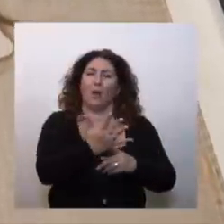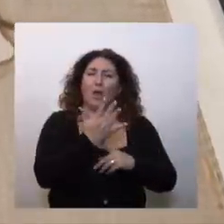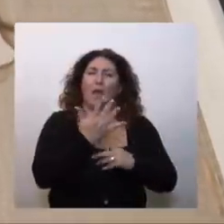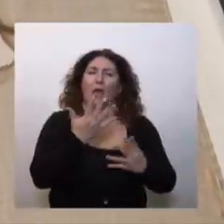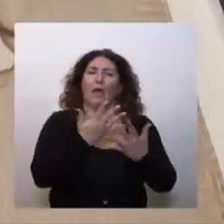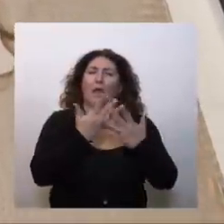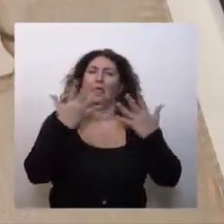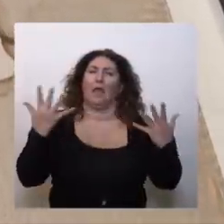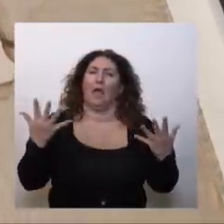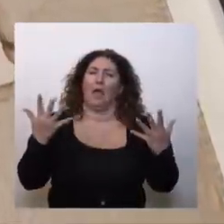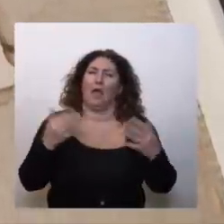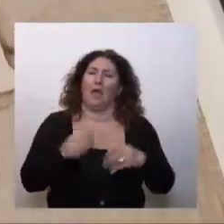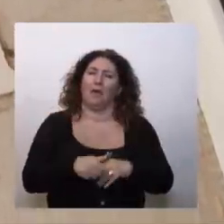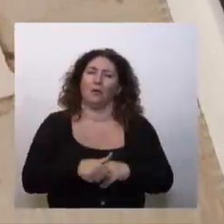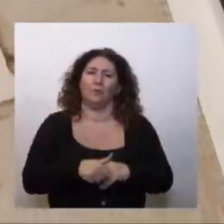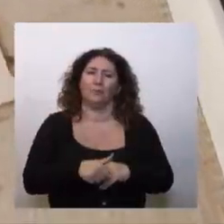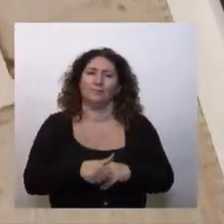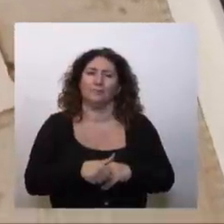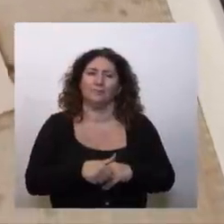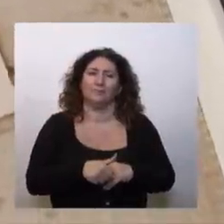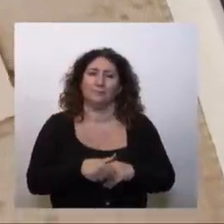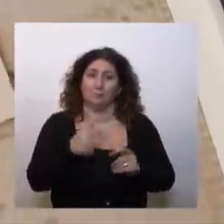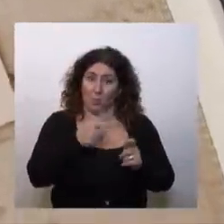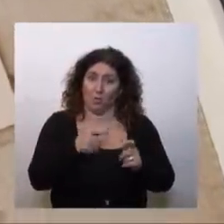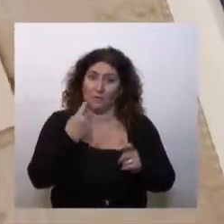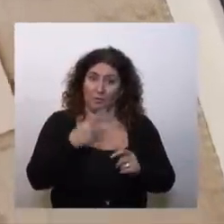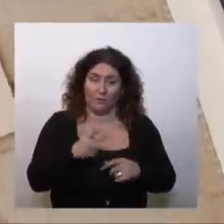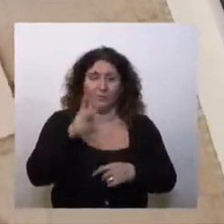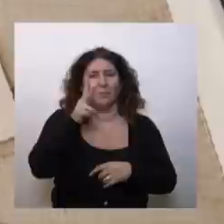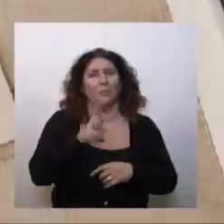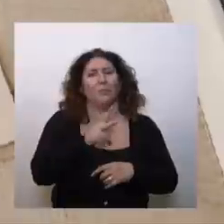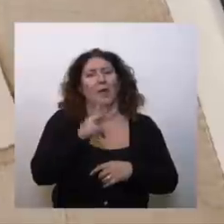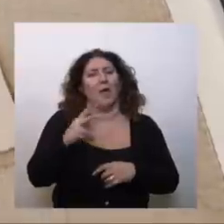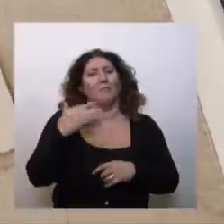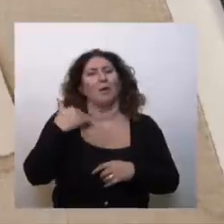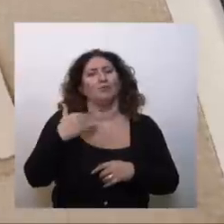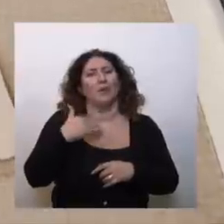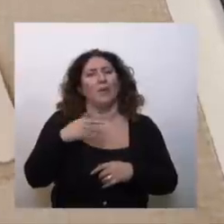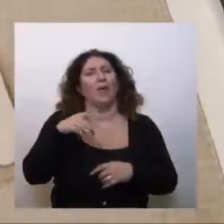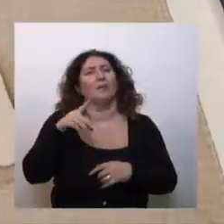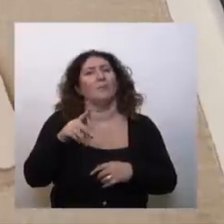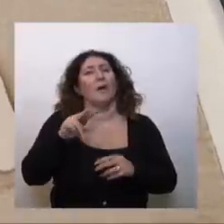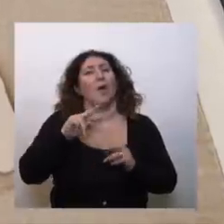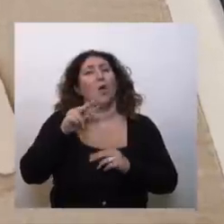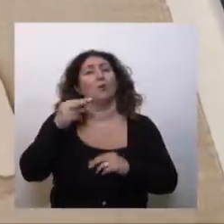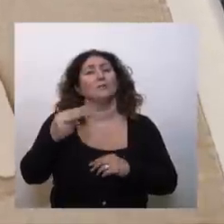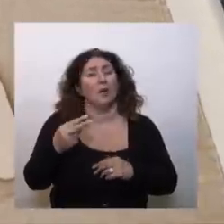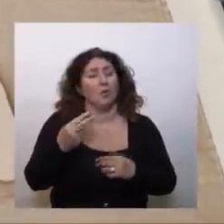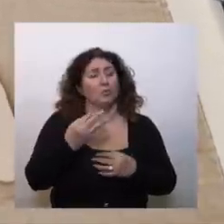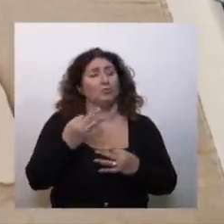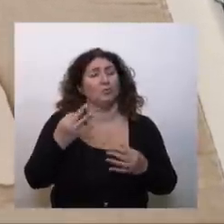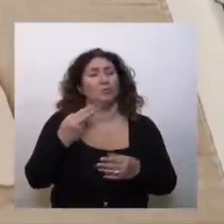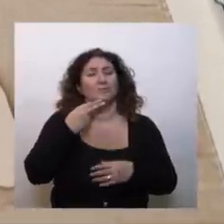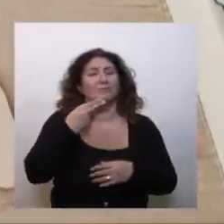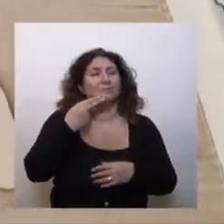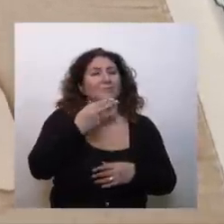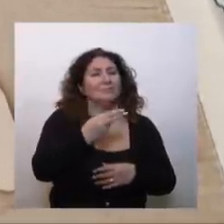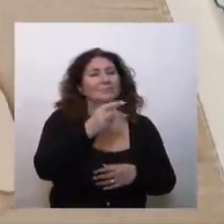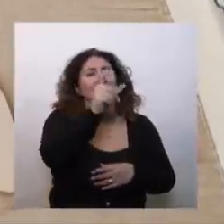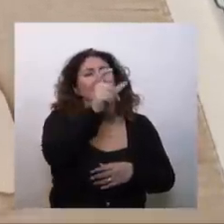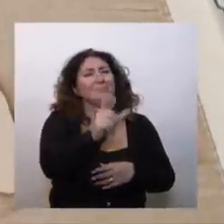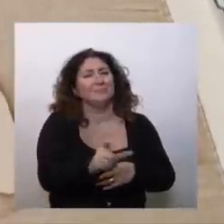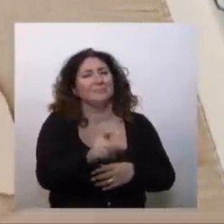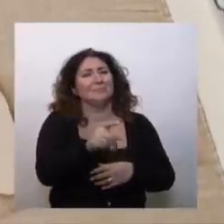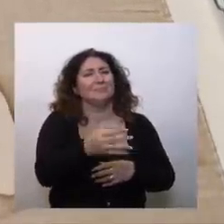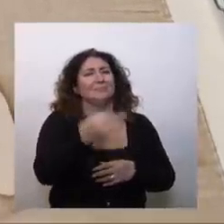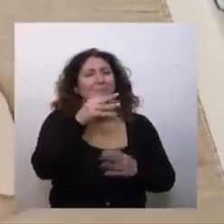concretamente. Per questo Papa Giovanni Paolo II l'aveva giustamente definita lo